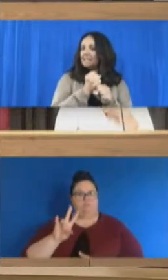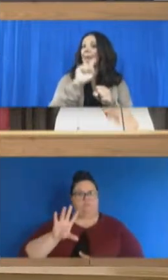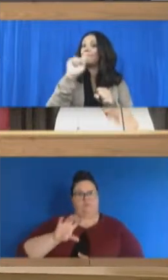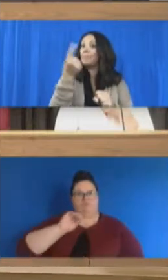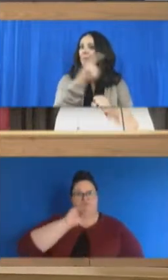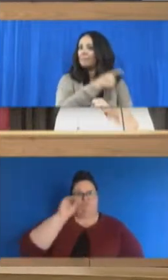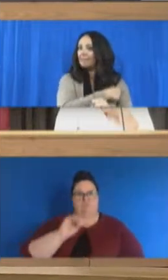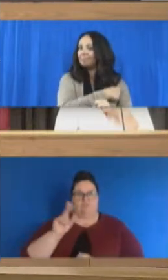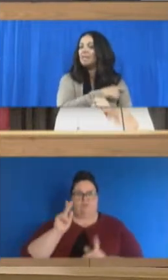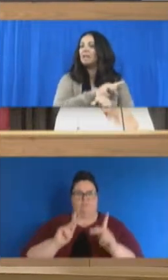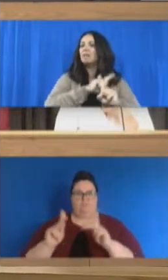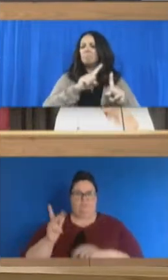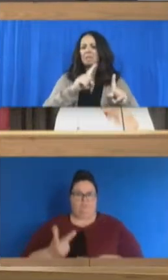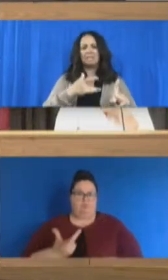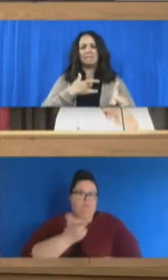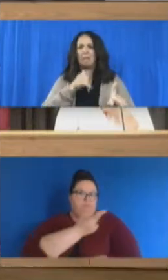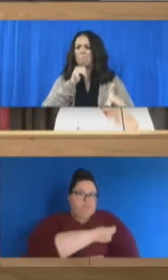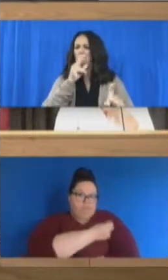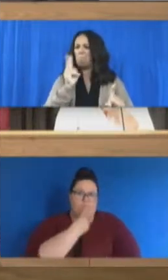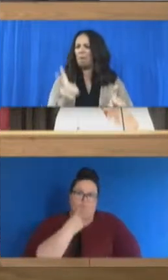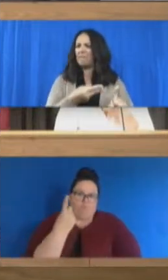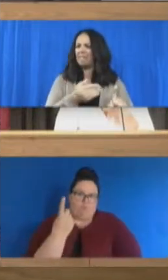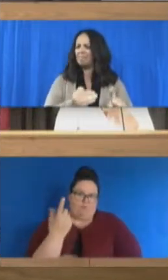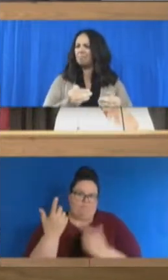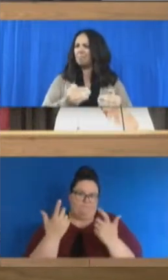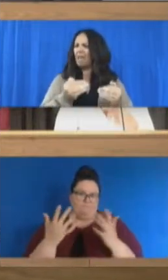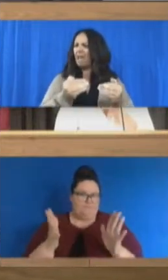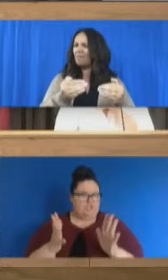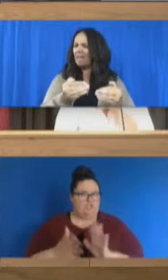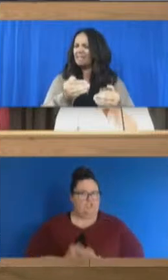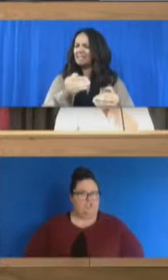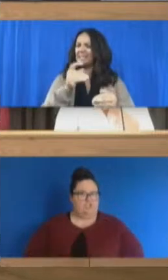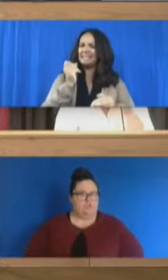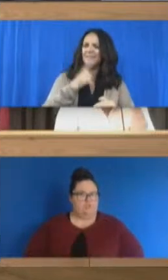If everyone can be, when you're on, please be close to your microphones.